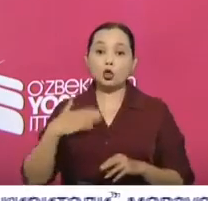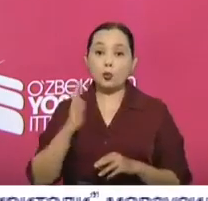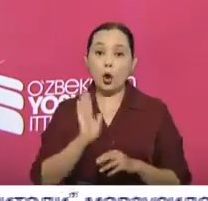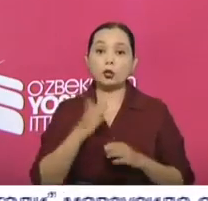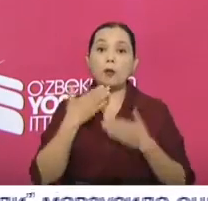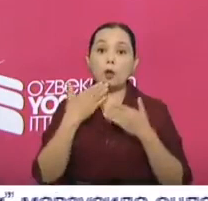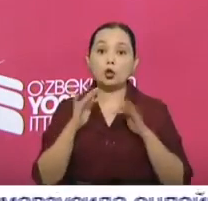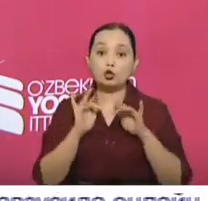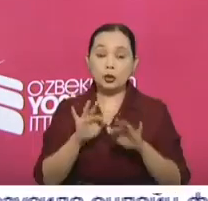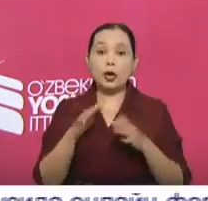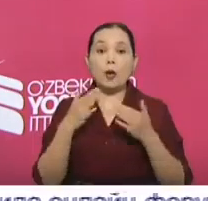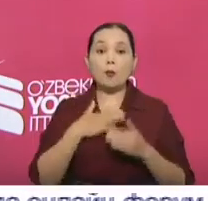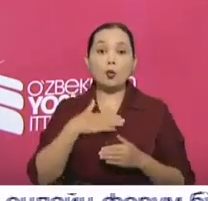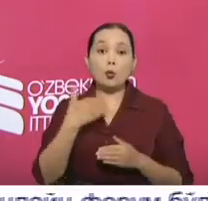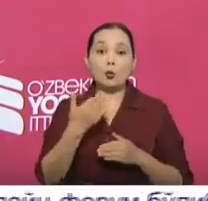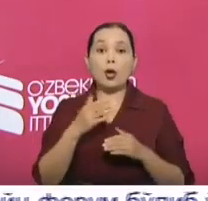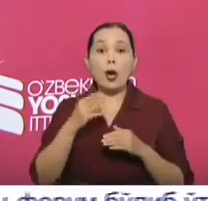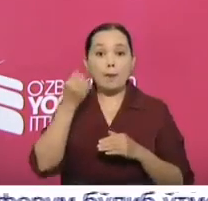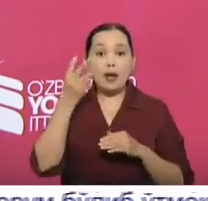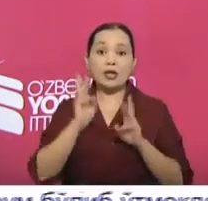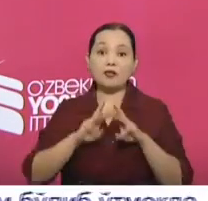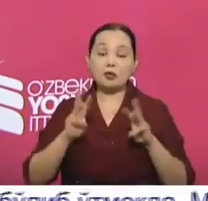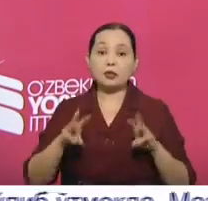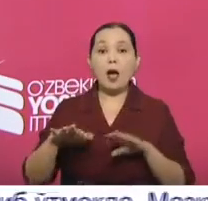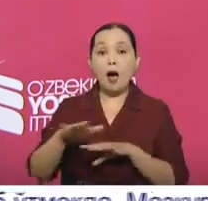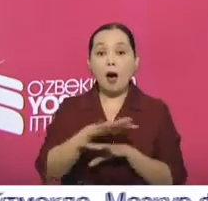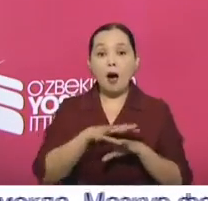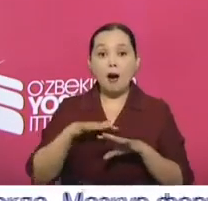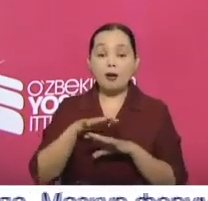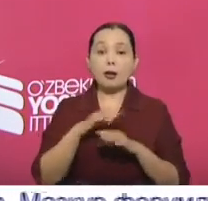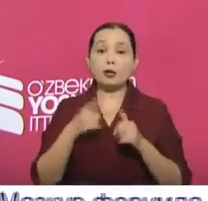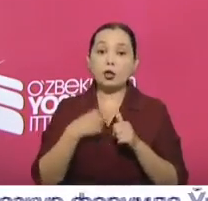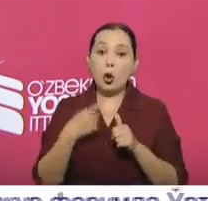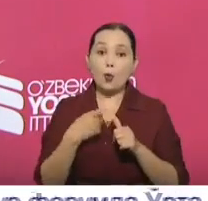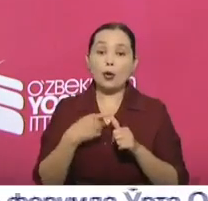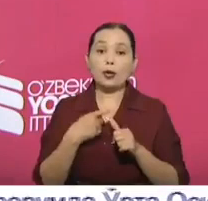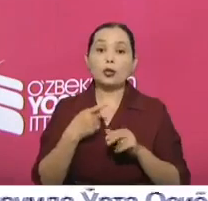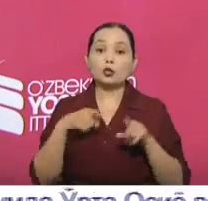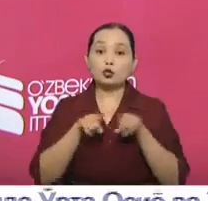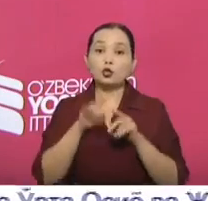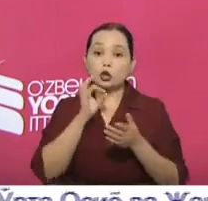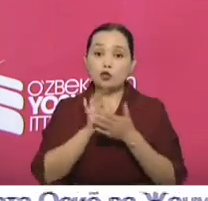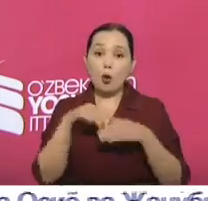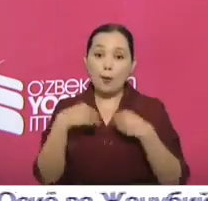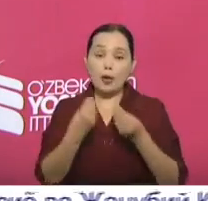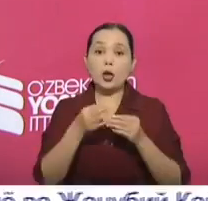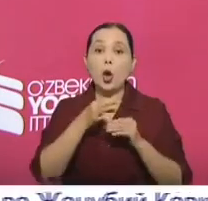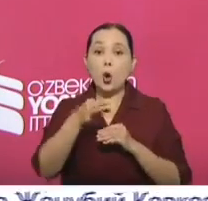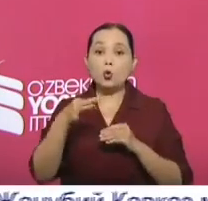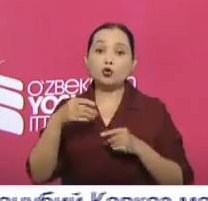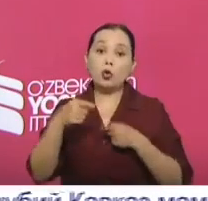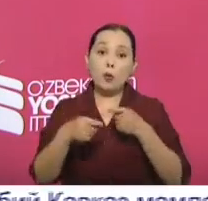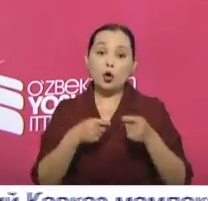tushgan. Bunga biz Madaniyat vazirligi va madaniyat ahli nomidan shunday javob beramizki, hududiy